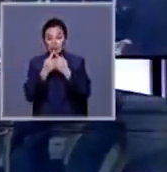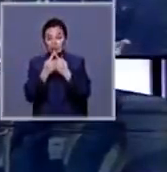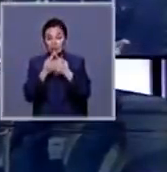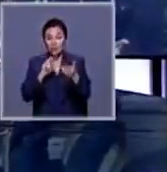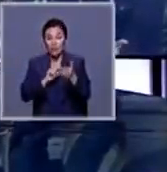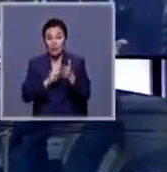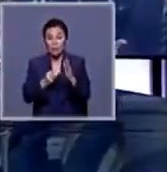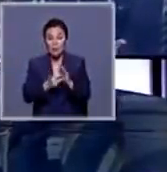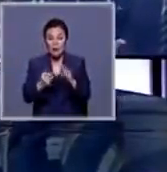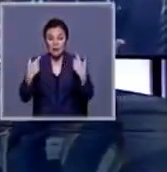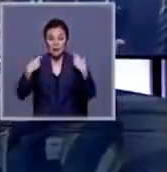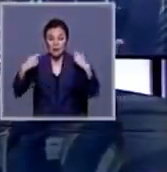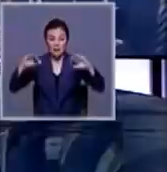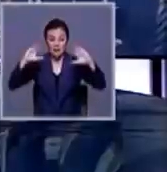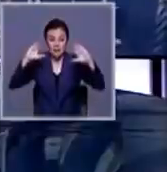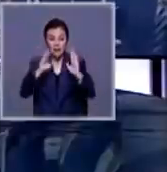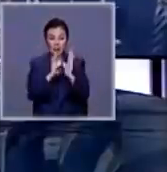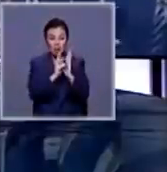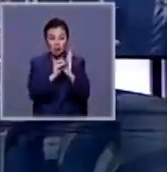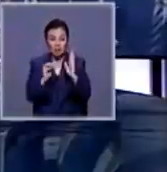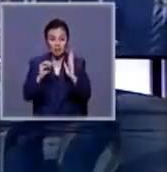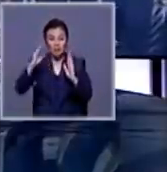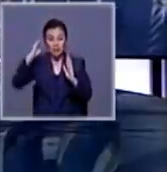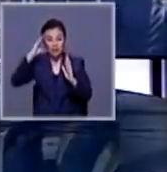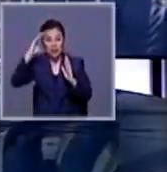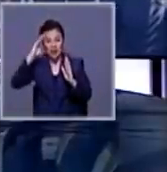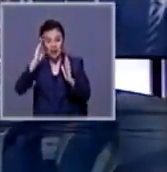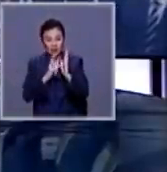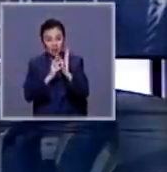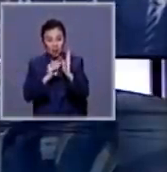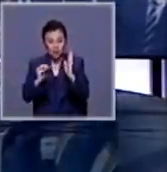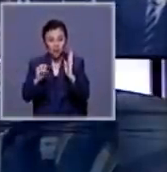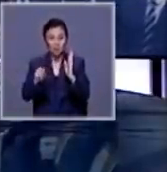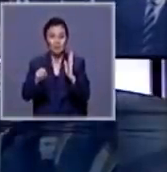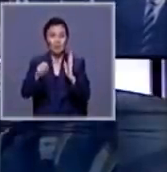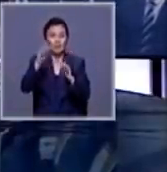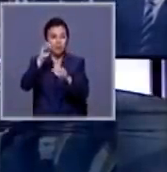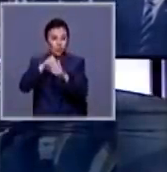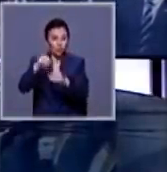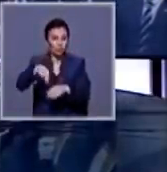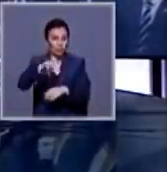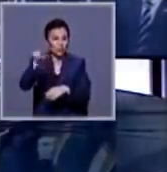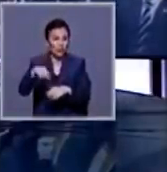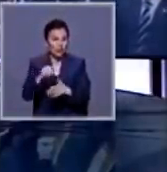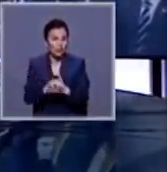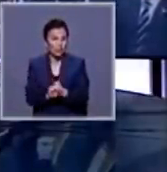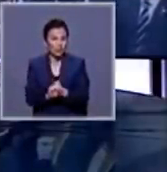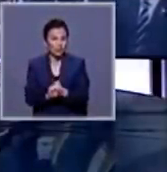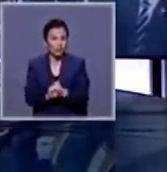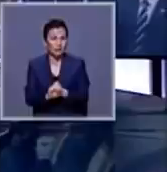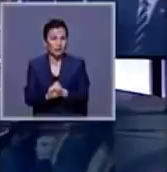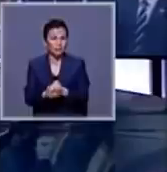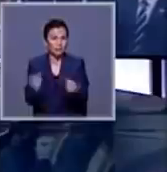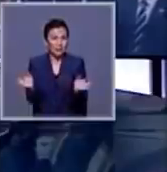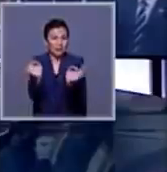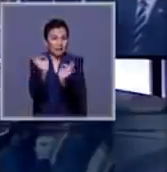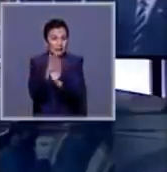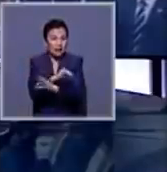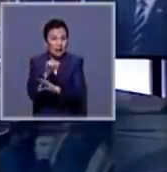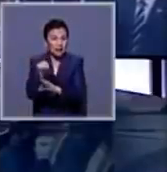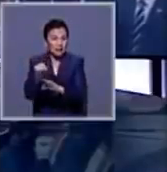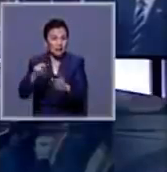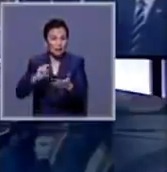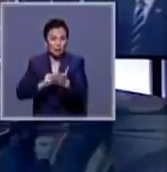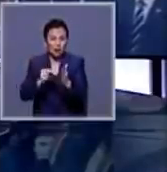มเลยก็คือพวกข้าราชการเกษียณหรือทหารเกษียณที่อยู่ในรายชื่อสนช.นั้นพ้นไปแต่เป็นรุ่นที่เพิ่งเกษียณใหม่เนี่ยเข้าไปแทนเนี่ย